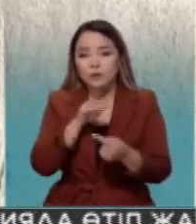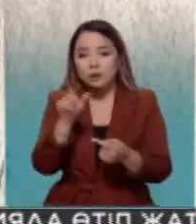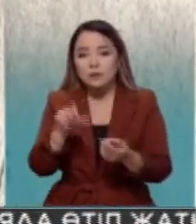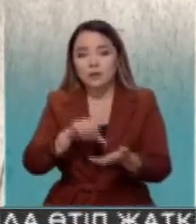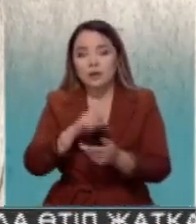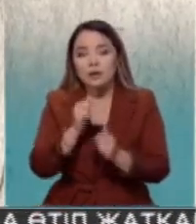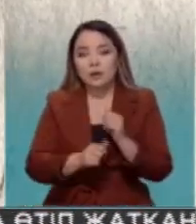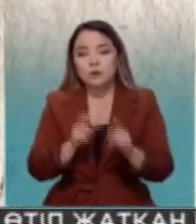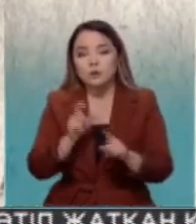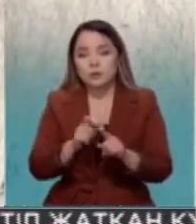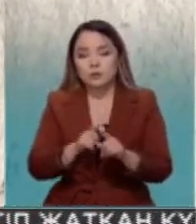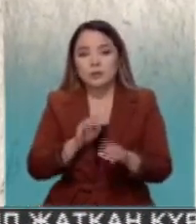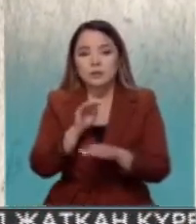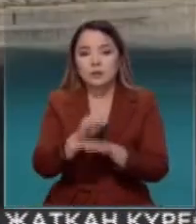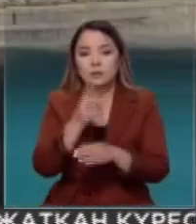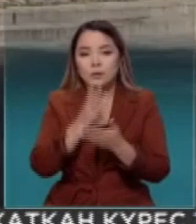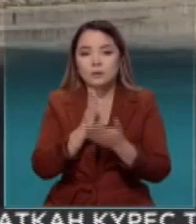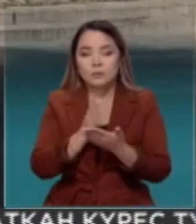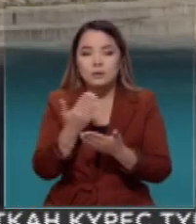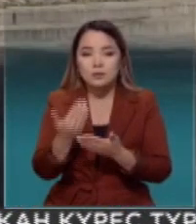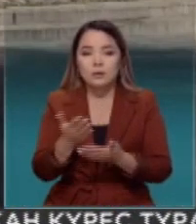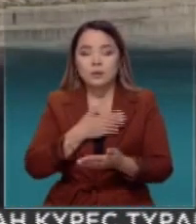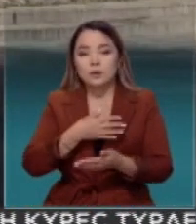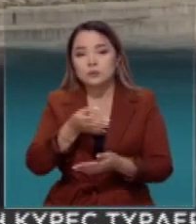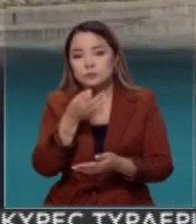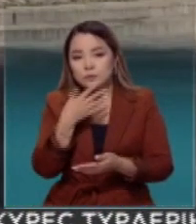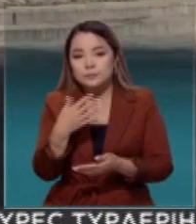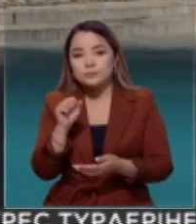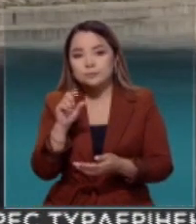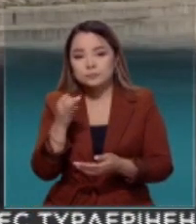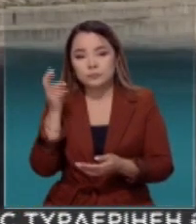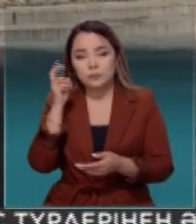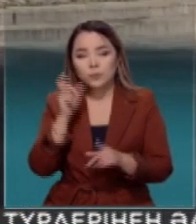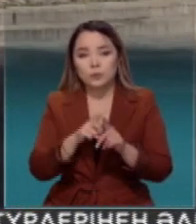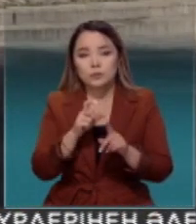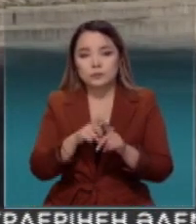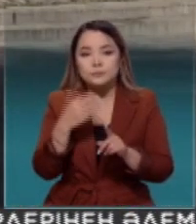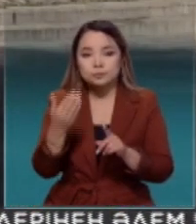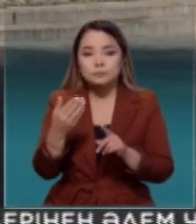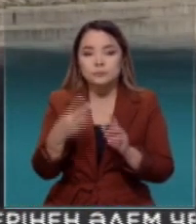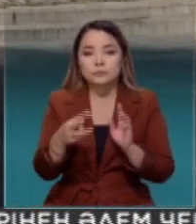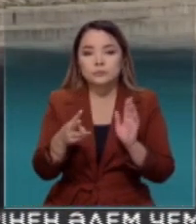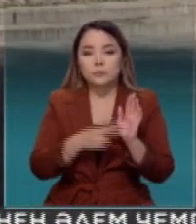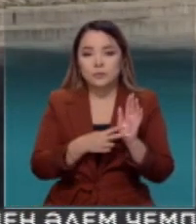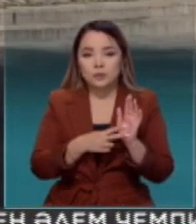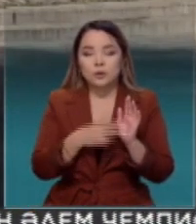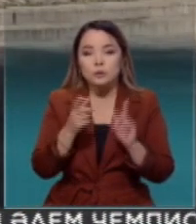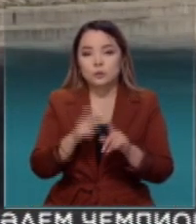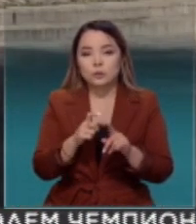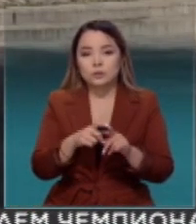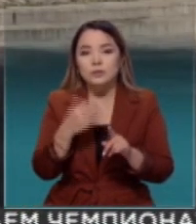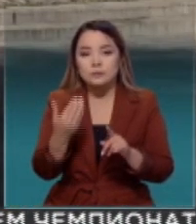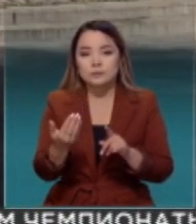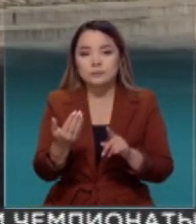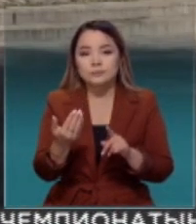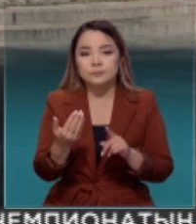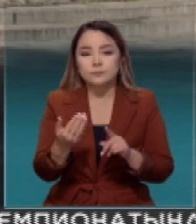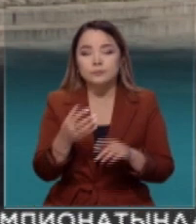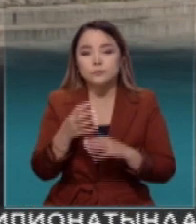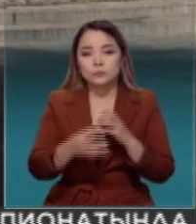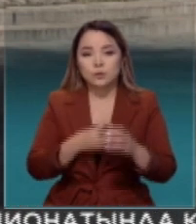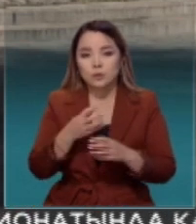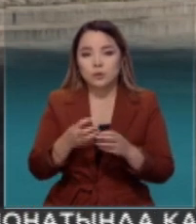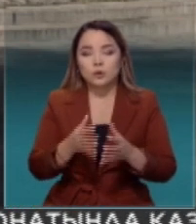сөзі өнегеге толы екен айтады. Маған ұнайды Абайдың қара сөздері. 37-ші сөз.